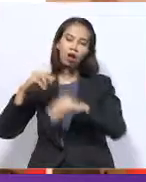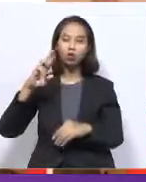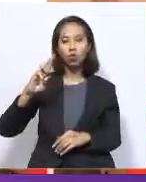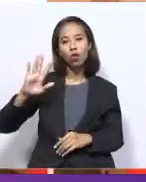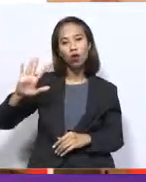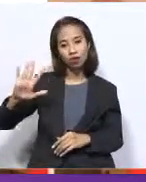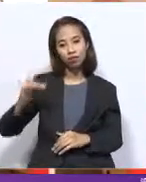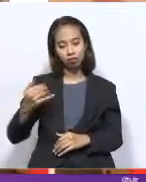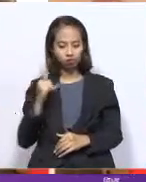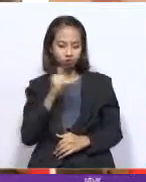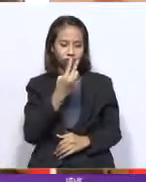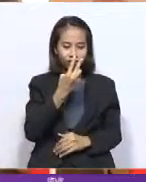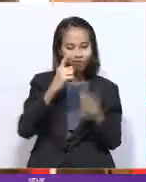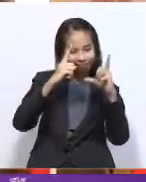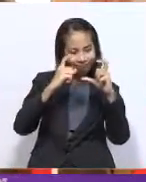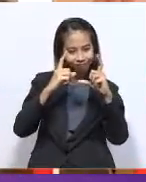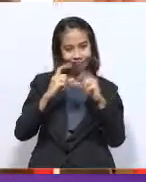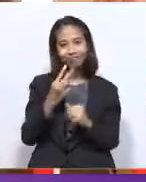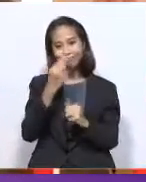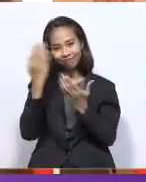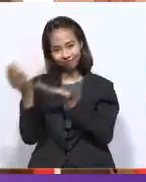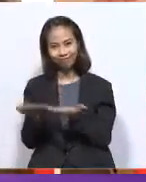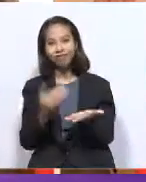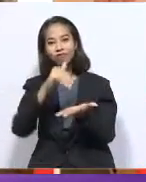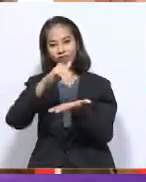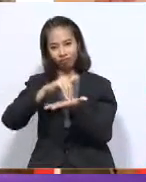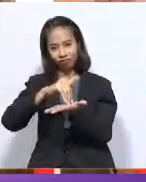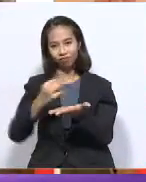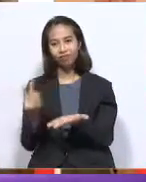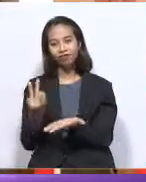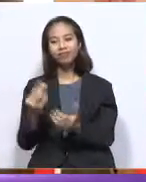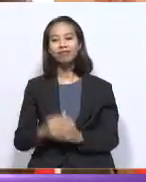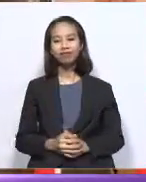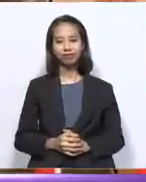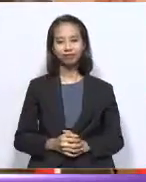ที่5ที่จะต้องแวะเวียนเข้ามาถ่ายรูปช่วงนี้กลับไปที่คุณสถานุและคุณศิริลักษณ์ครับ